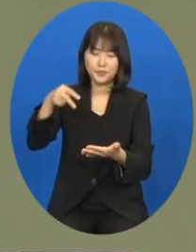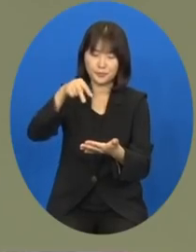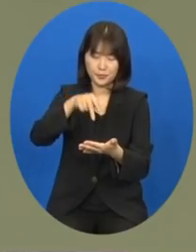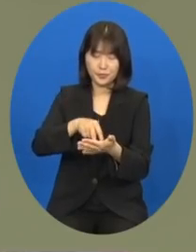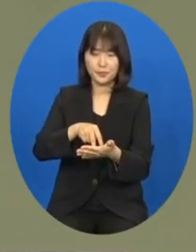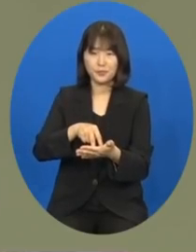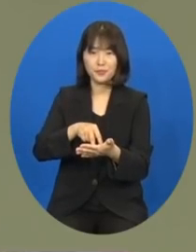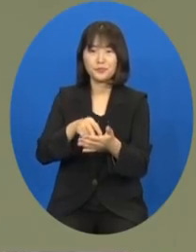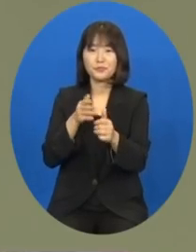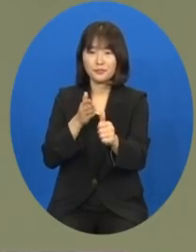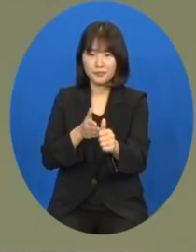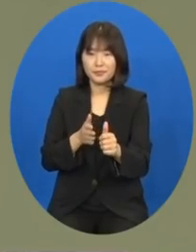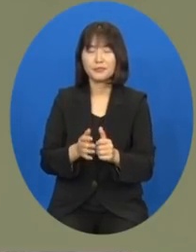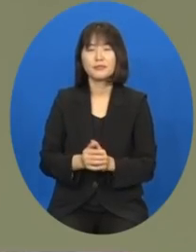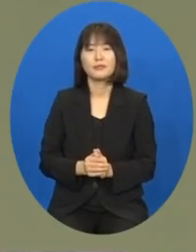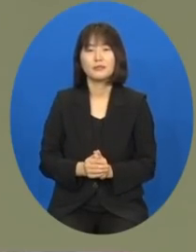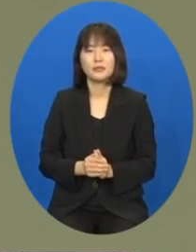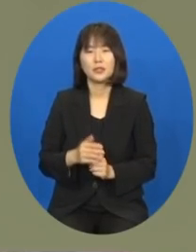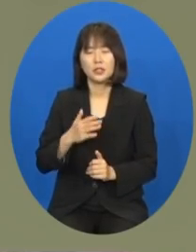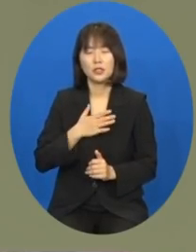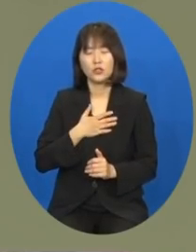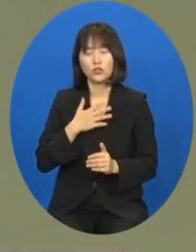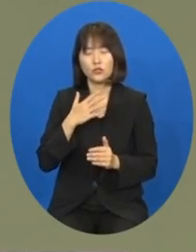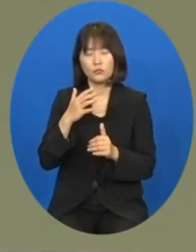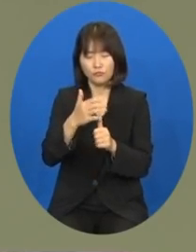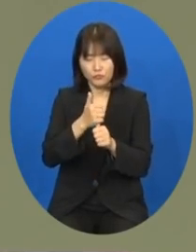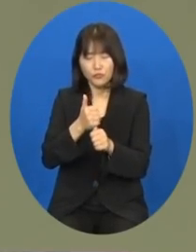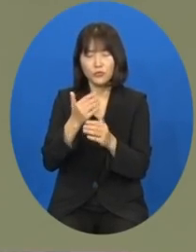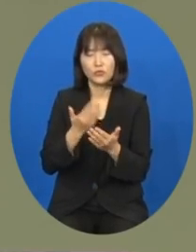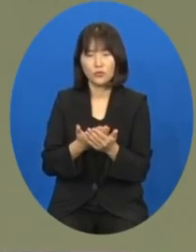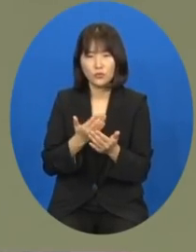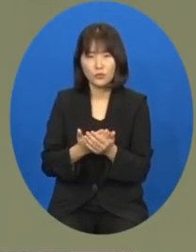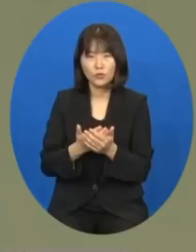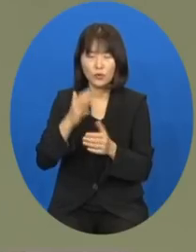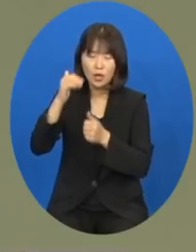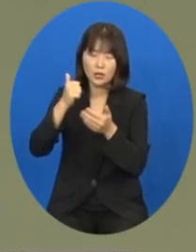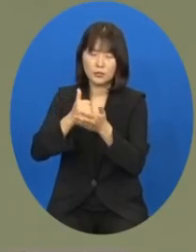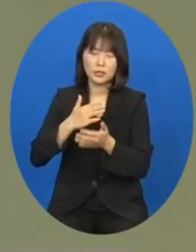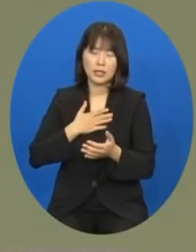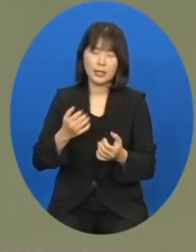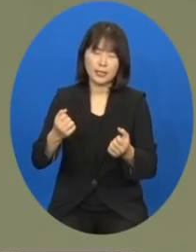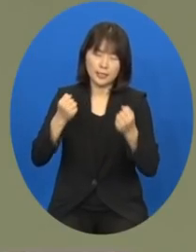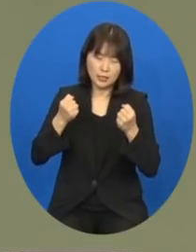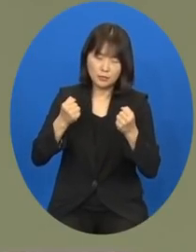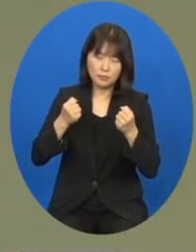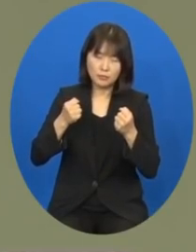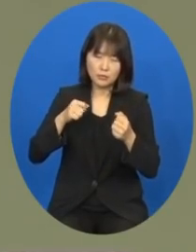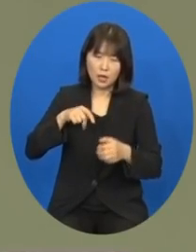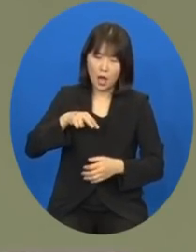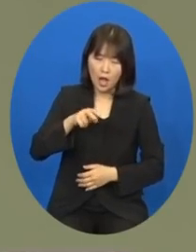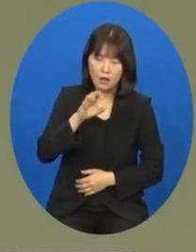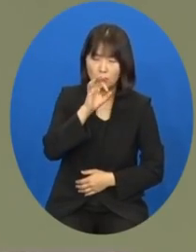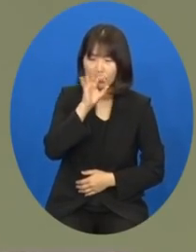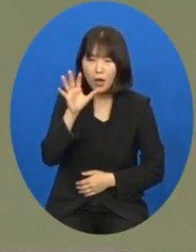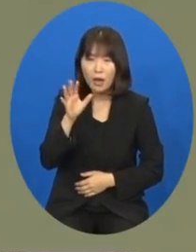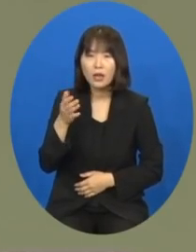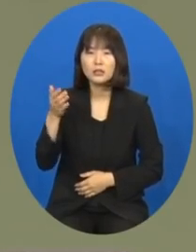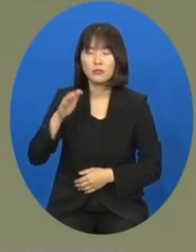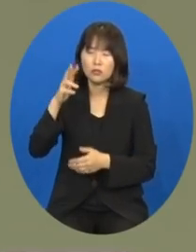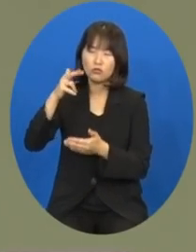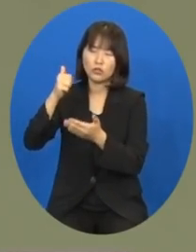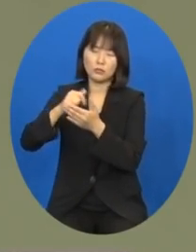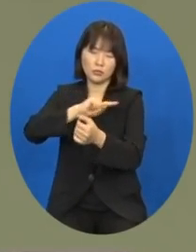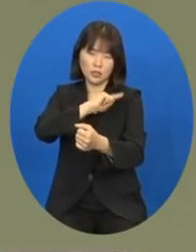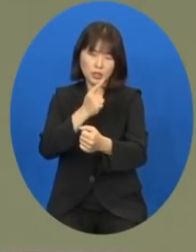좋겠습니다 주님 저를 붙잡아 주십시오 하나님 제 힘으로는 갈 수 없습니다 그러나 주님의 그 능력으로